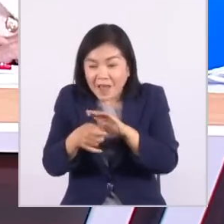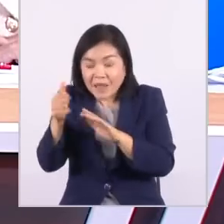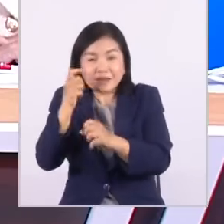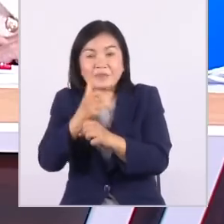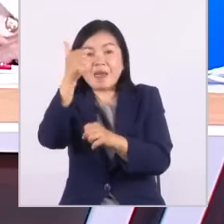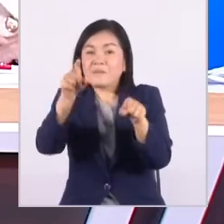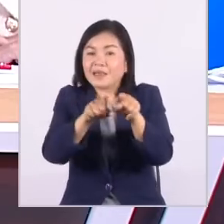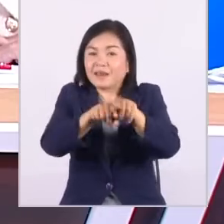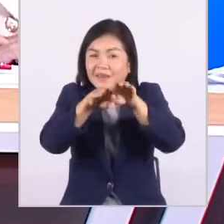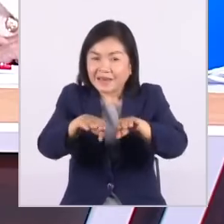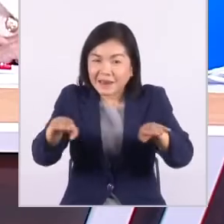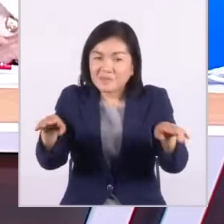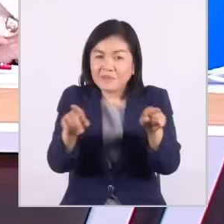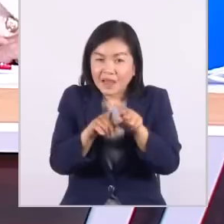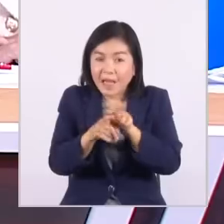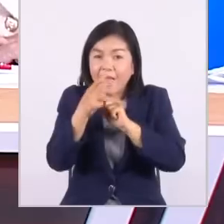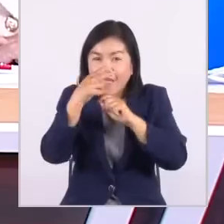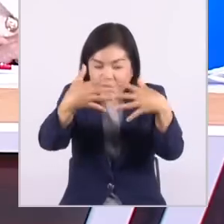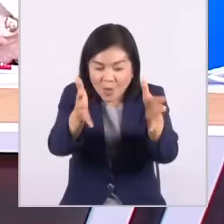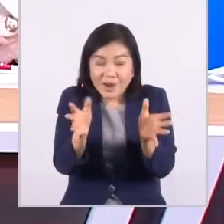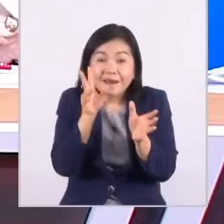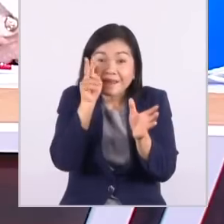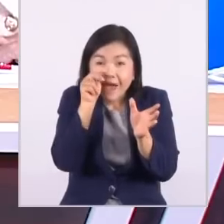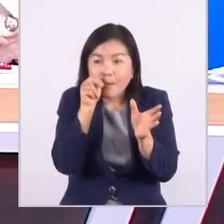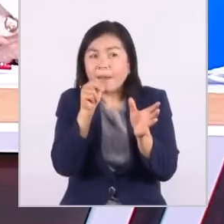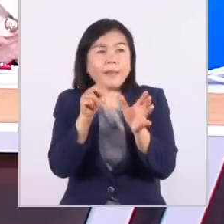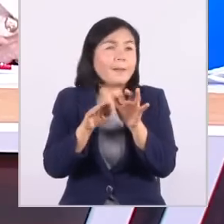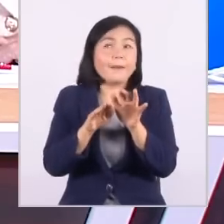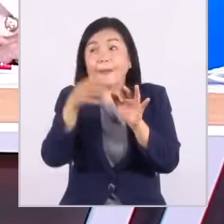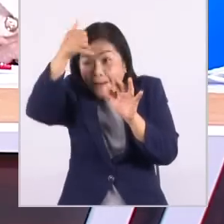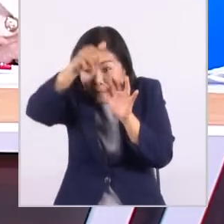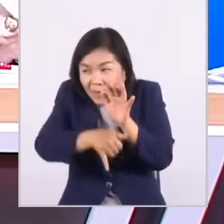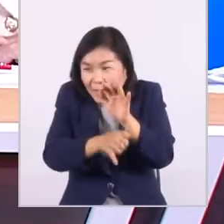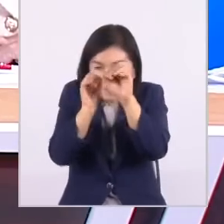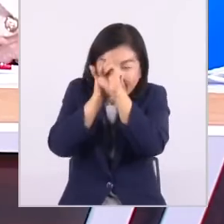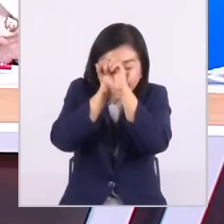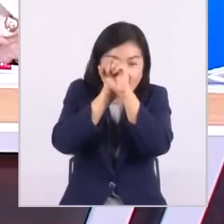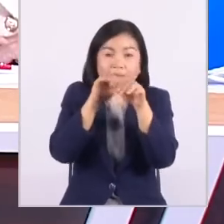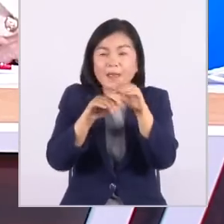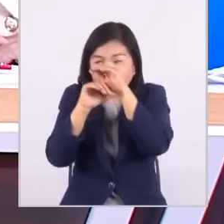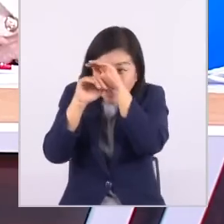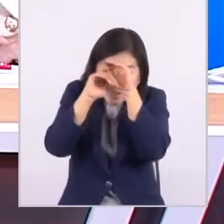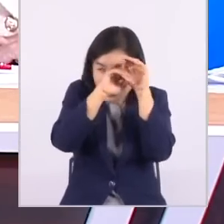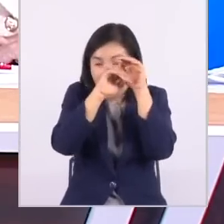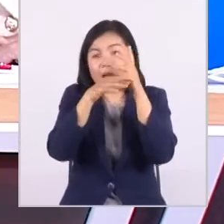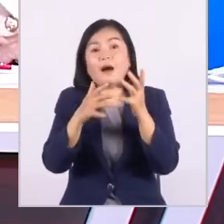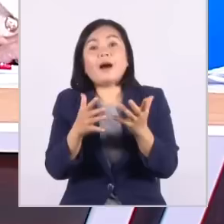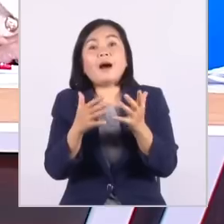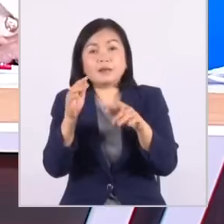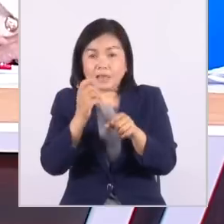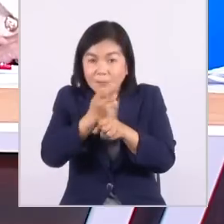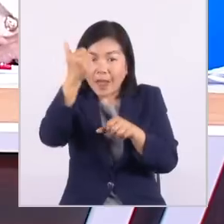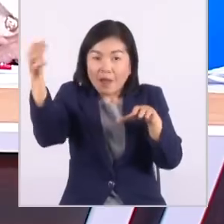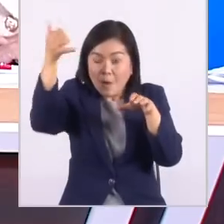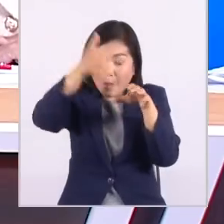ช่นเดียวกันค่ะเห็นว่ามีโอ่งน้ำลงไปซ่อนตัวไอตอนลงตอนเข้าไปเนี่ยเข้าได้แ